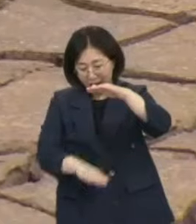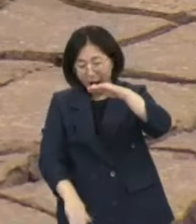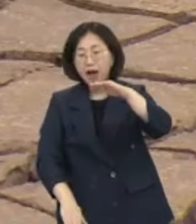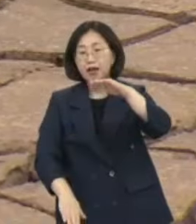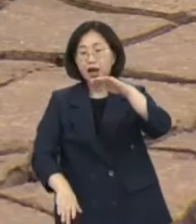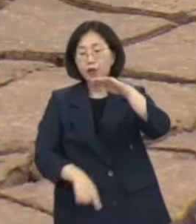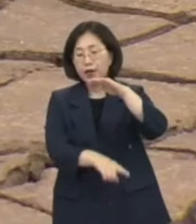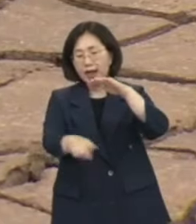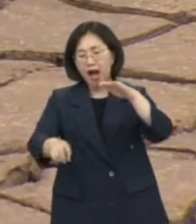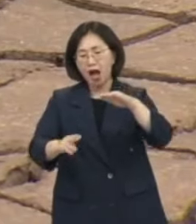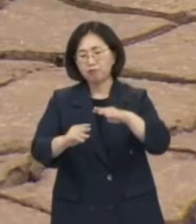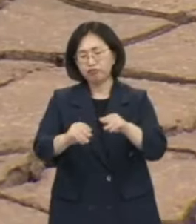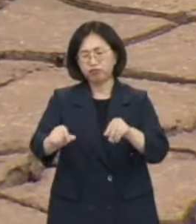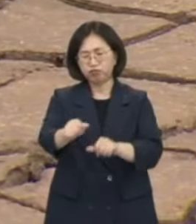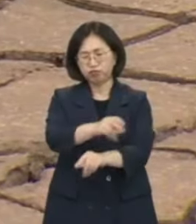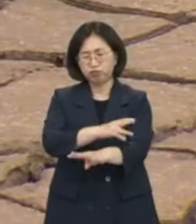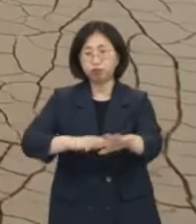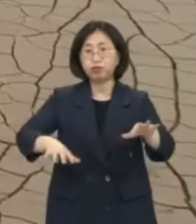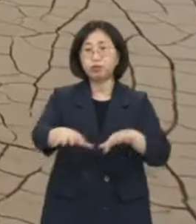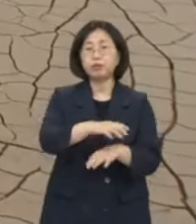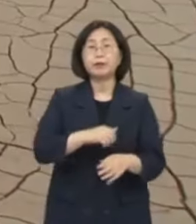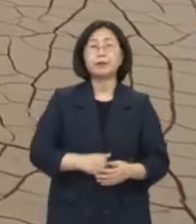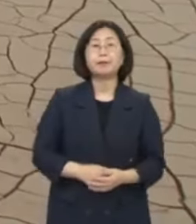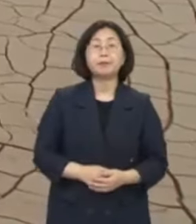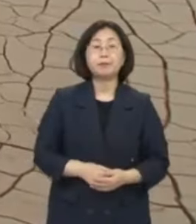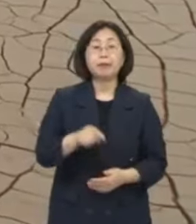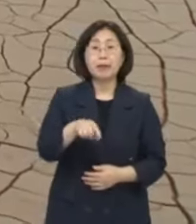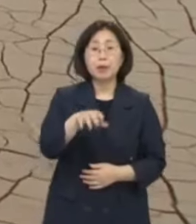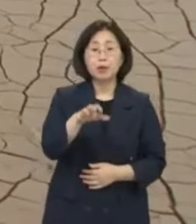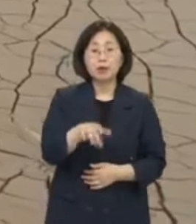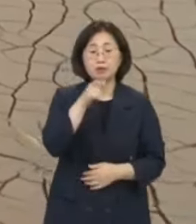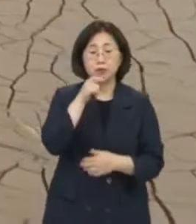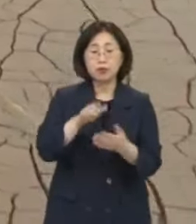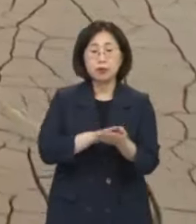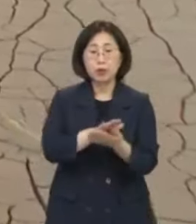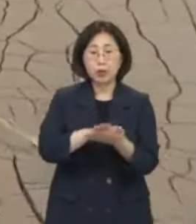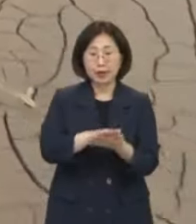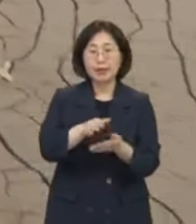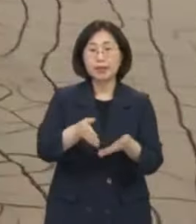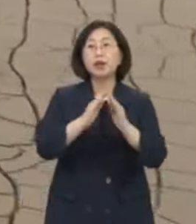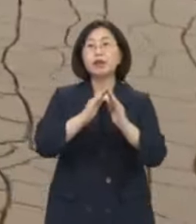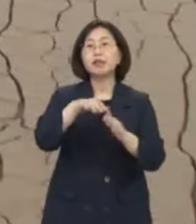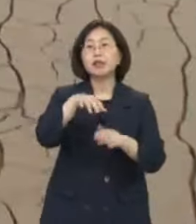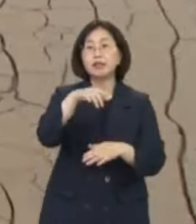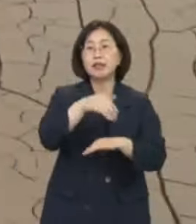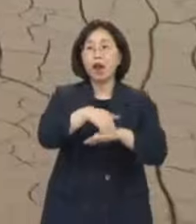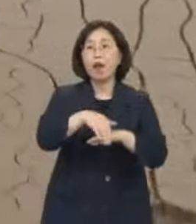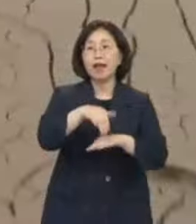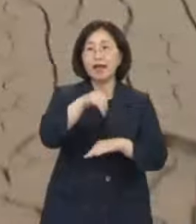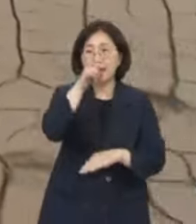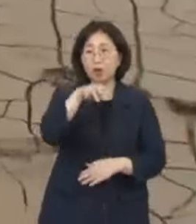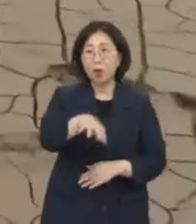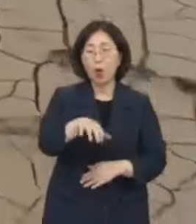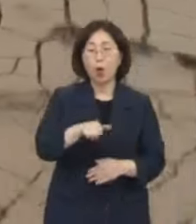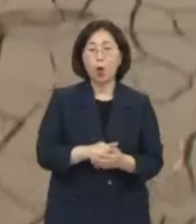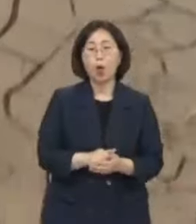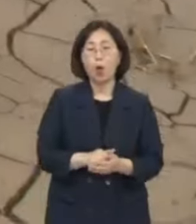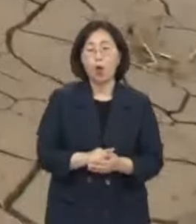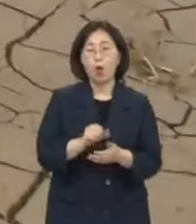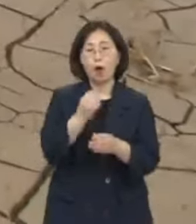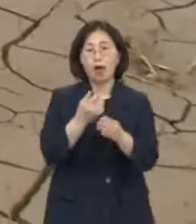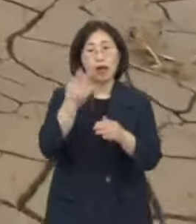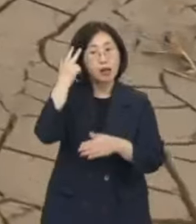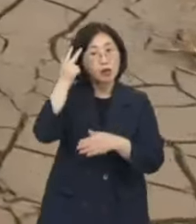온통 진흙밭으로 변하고 말았습니다. 이곳은 물놀이장 예정 부지인데요. 폭우가 내리고 일주일간 복구 작업이